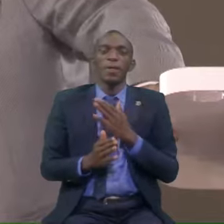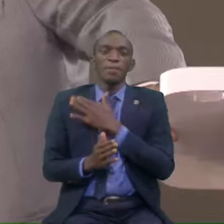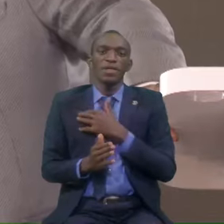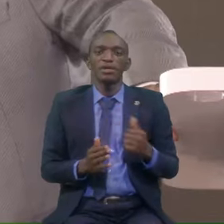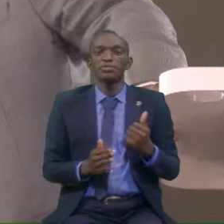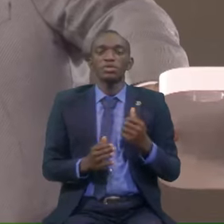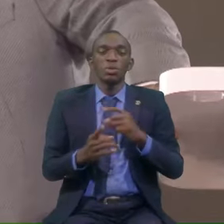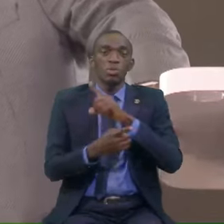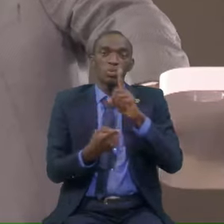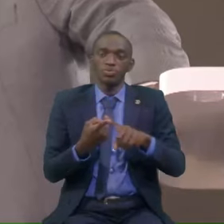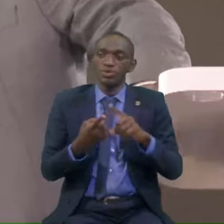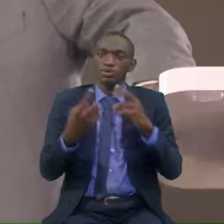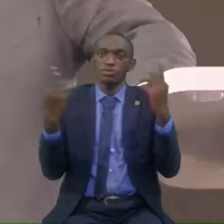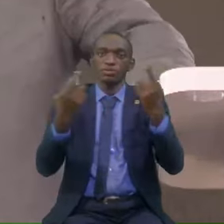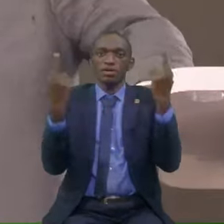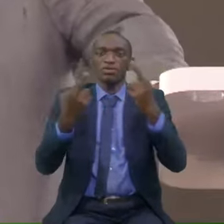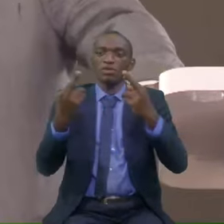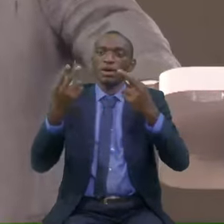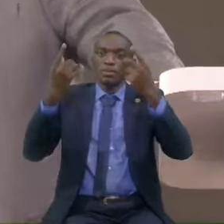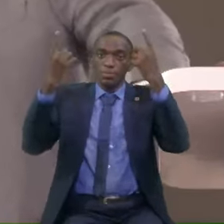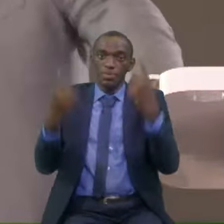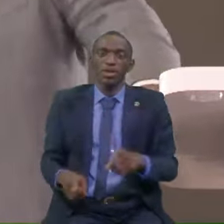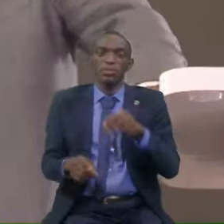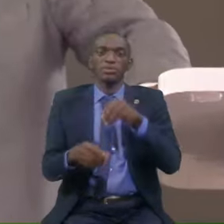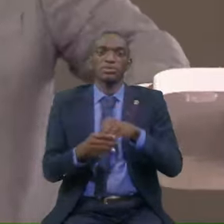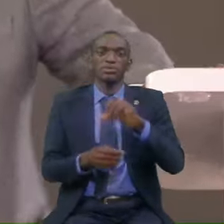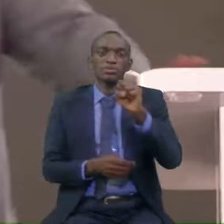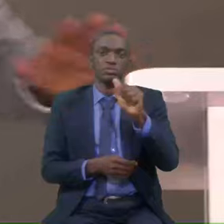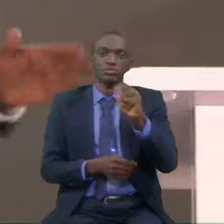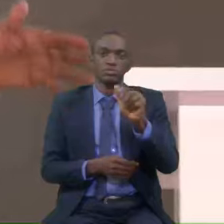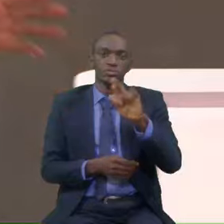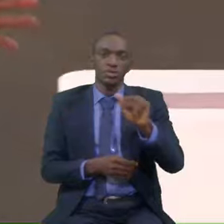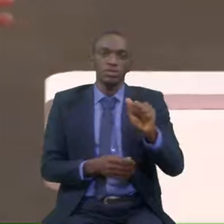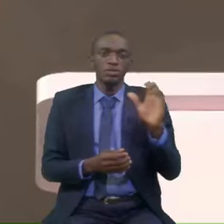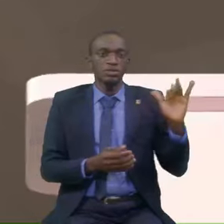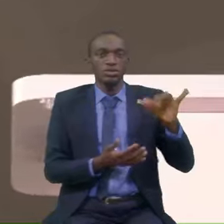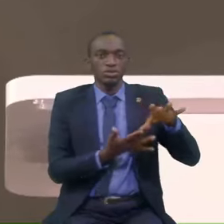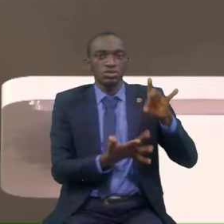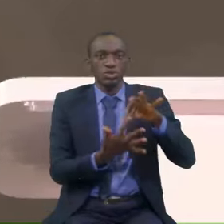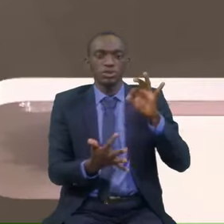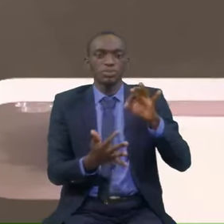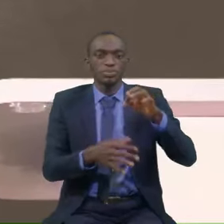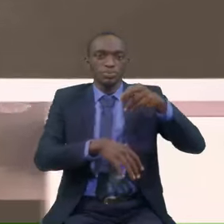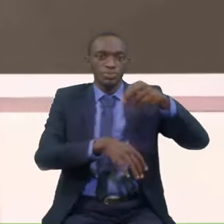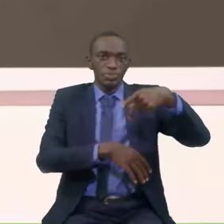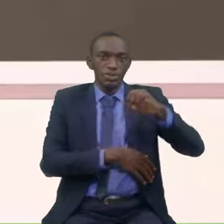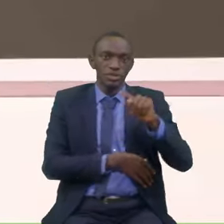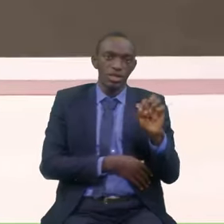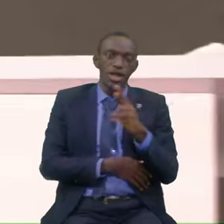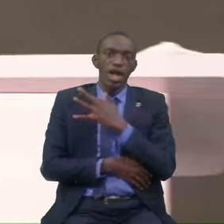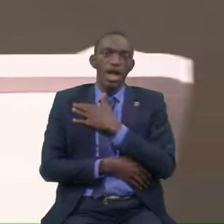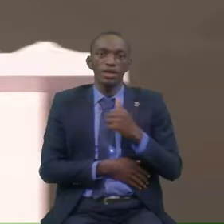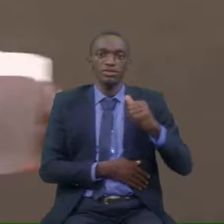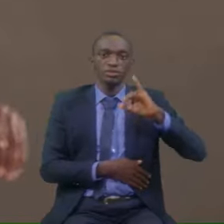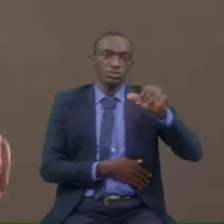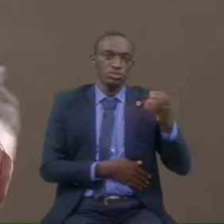ils ont causé le réveil en Samarie. Ils ont choisi Pierre et Jean pour aller là-bas. Ils ont vu la manifestation